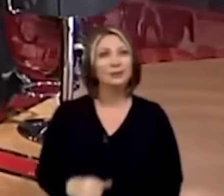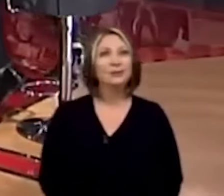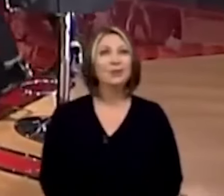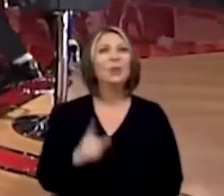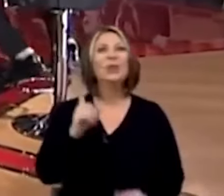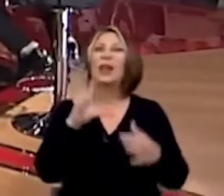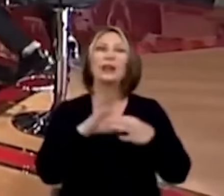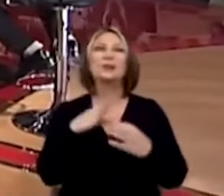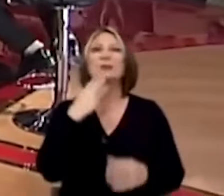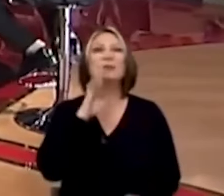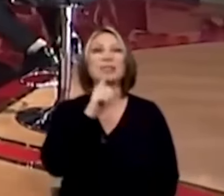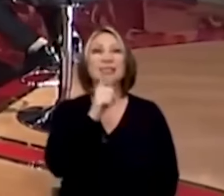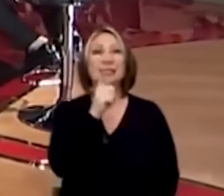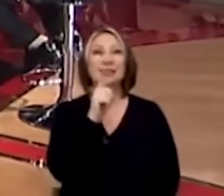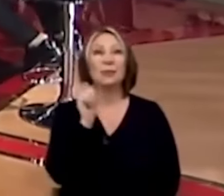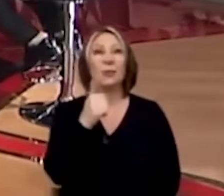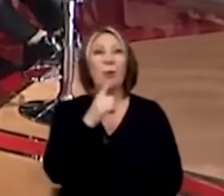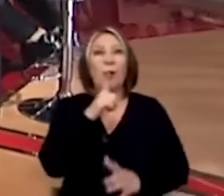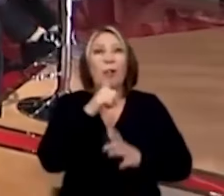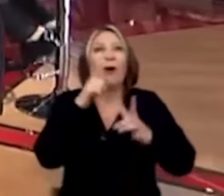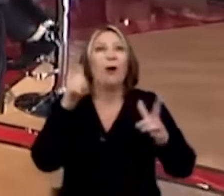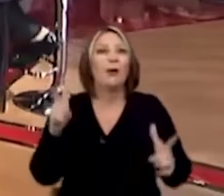Hayır, onunla bir ilgisi yok. Senin sesin öyle.